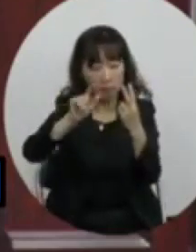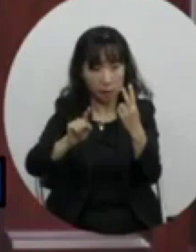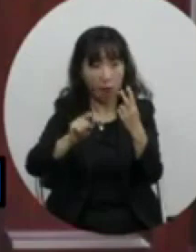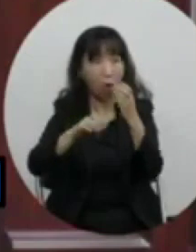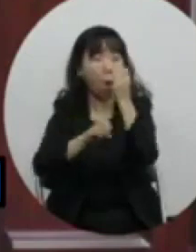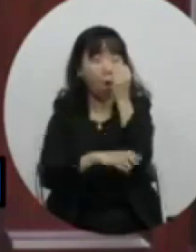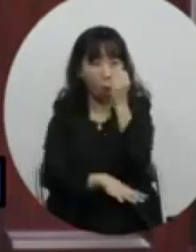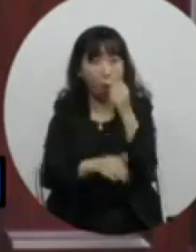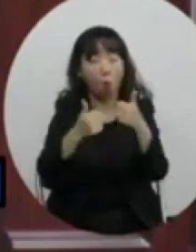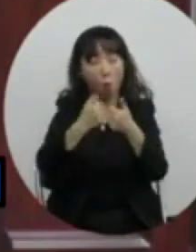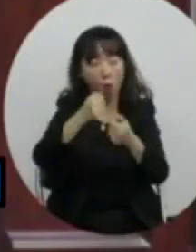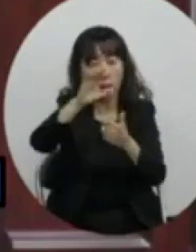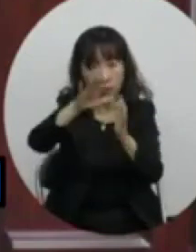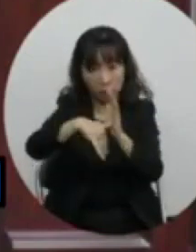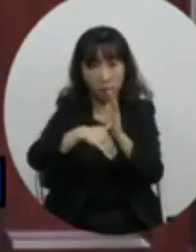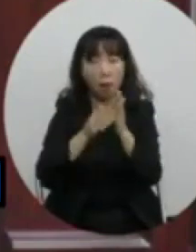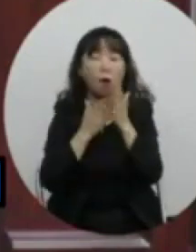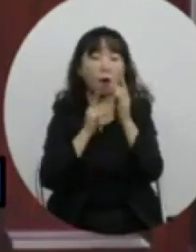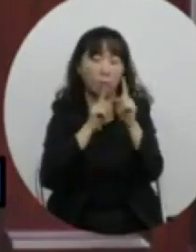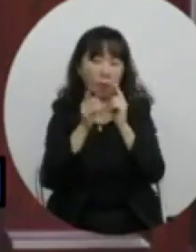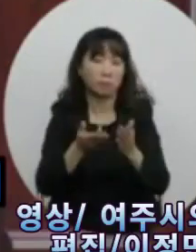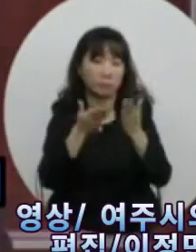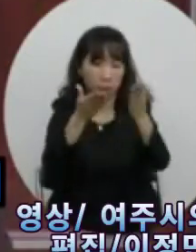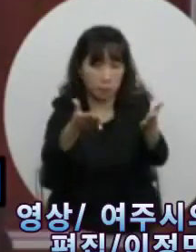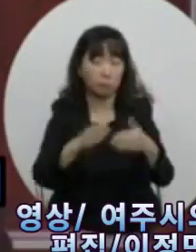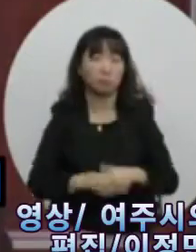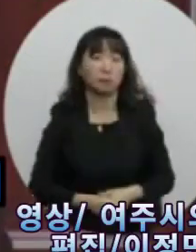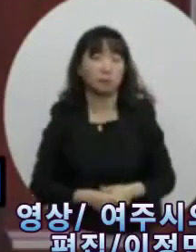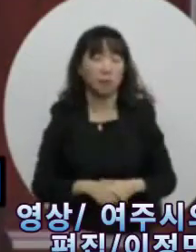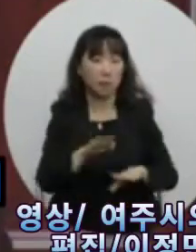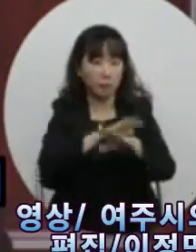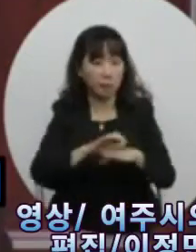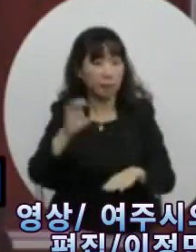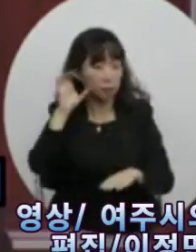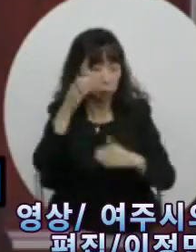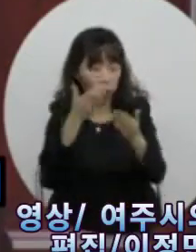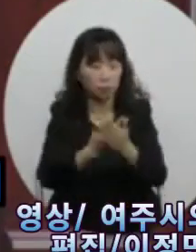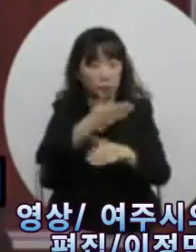질문을 통해 더 말씀드리도록 하겠습니다. 경청해 주셔서 감사합니다.